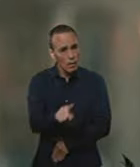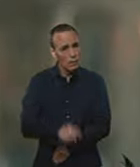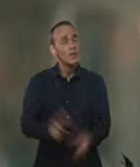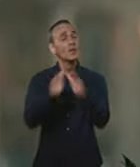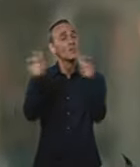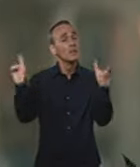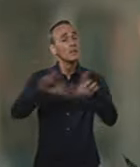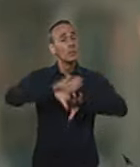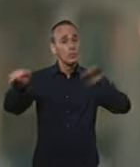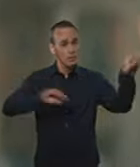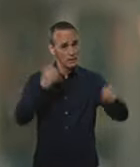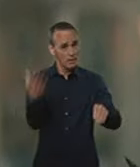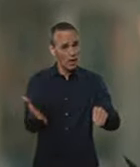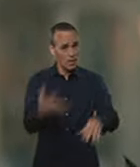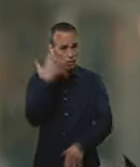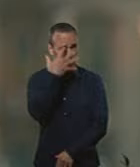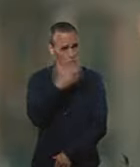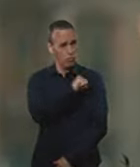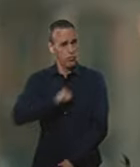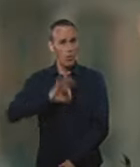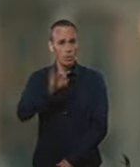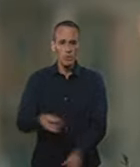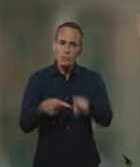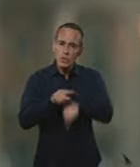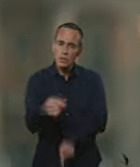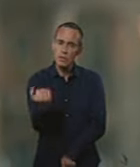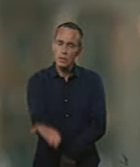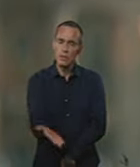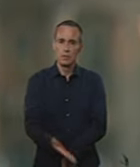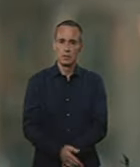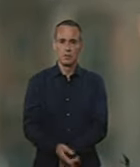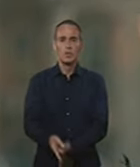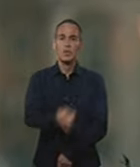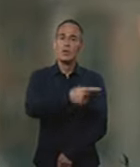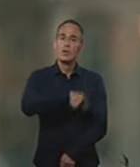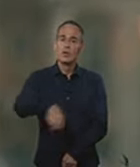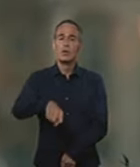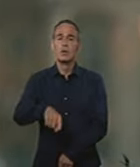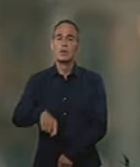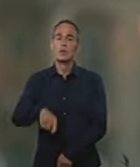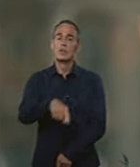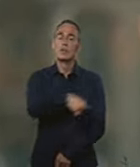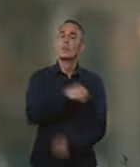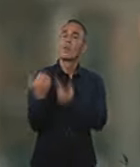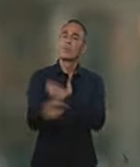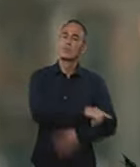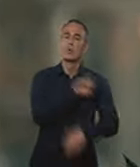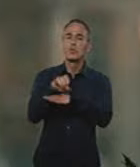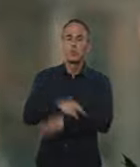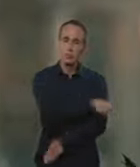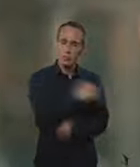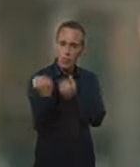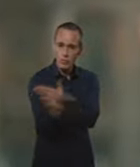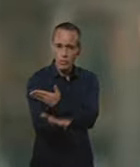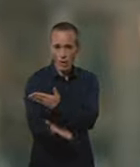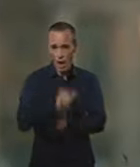délocalisations ce n'est pas un drame ce n'est pas une injustice il y à vous qui refusez ce que nous proposons que proposez-vous rien